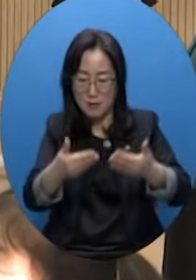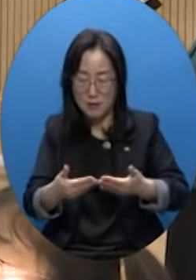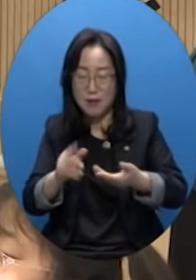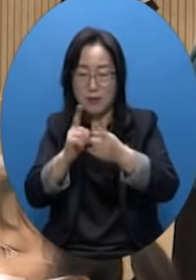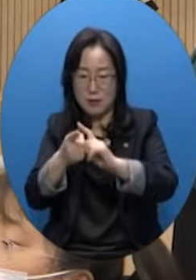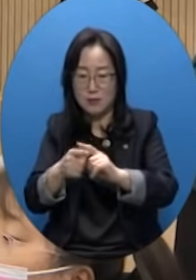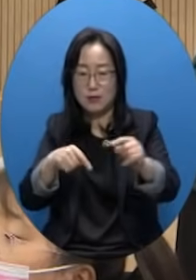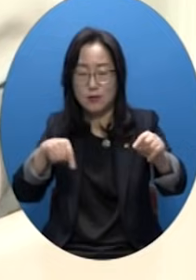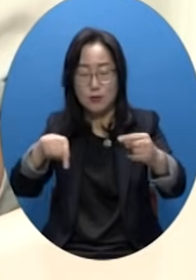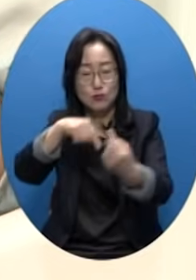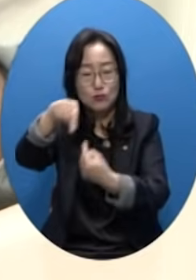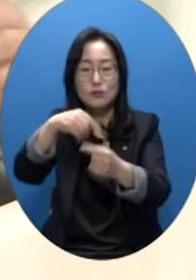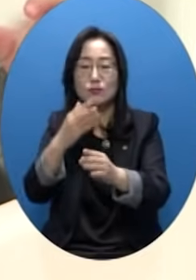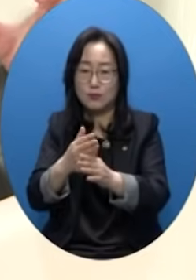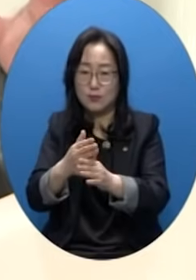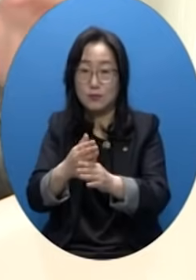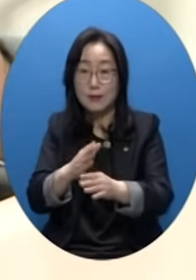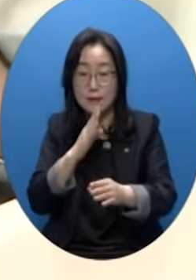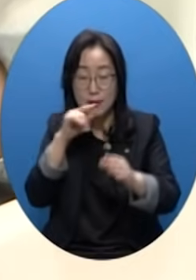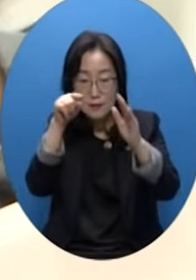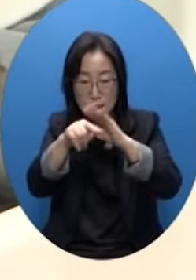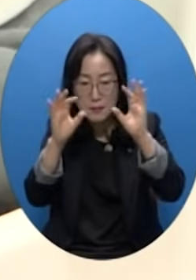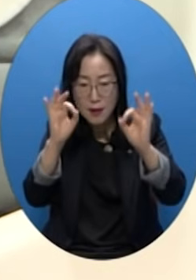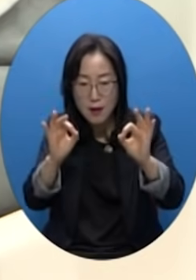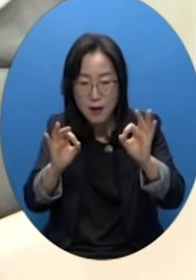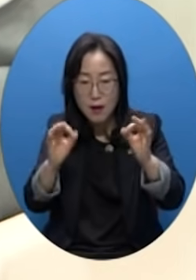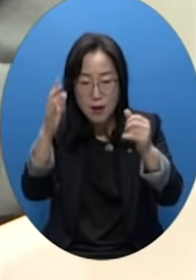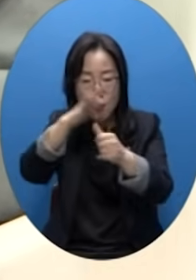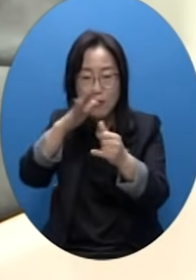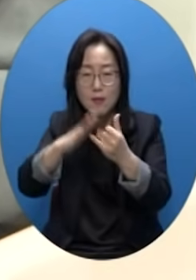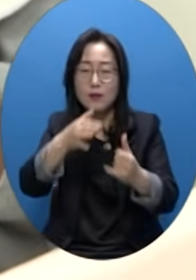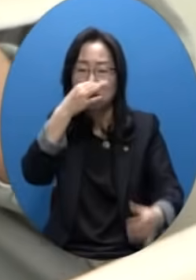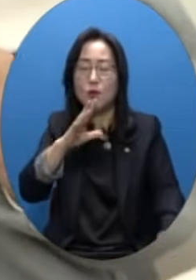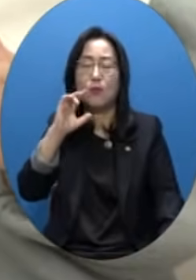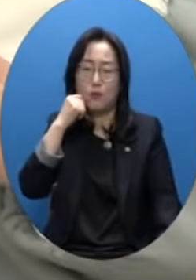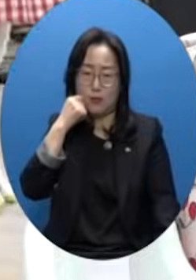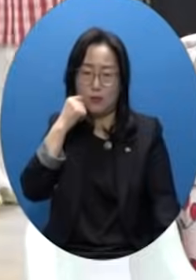이 아이들이 16 어려운 삶을